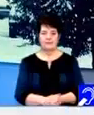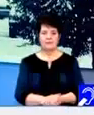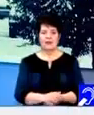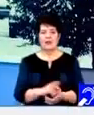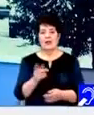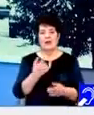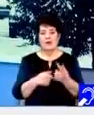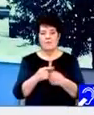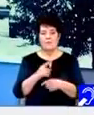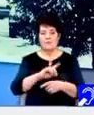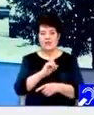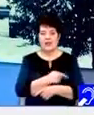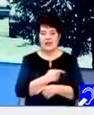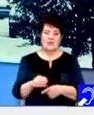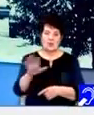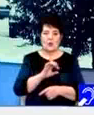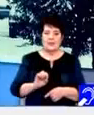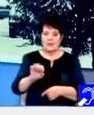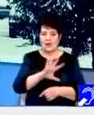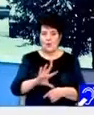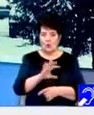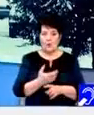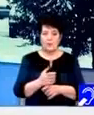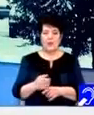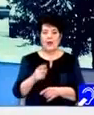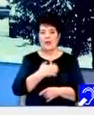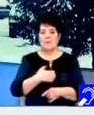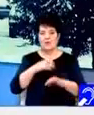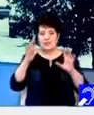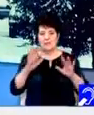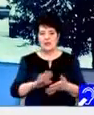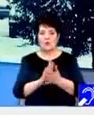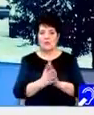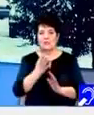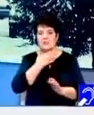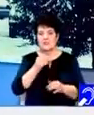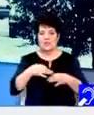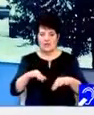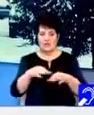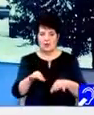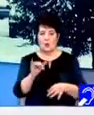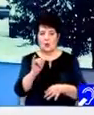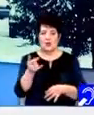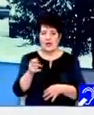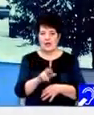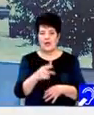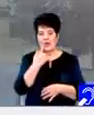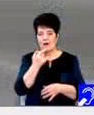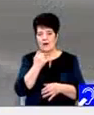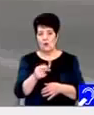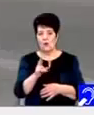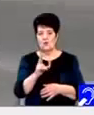Iarna a revenit în forță și numai toată Europa și a dus scăderi importante de zăpadă și condiții dificile de transport. În Ungaria este cod